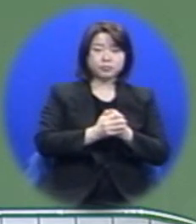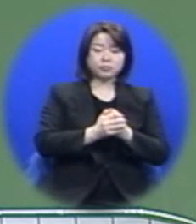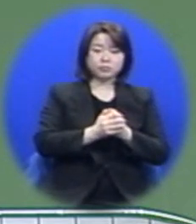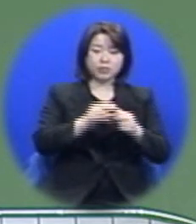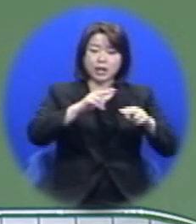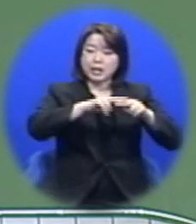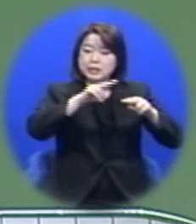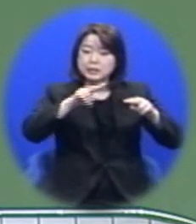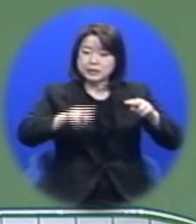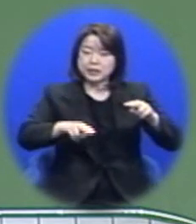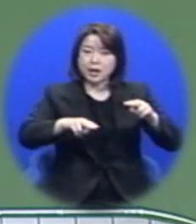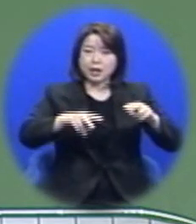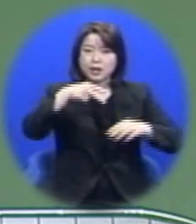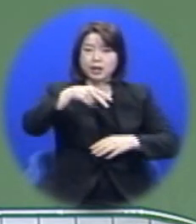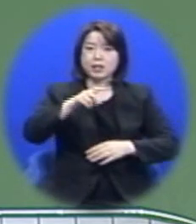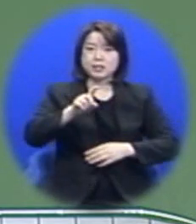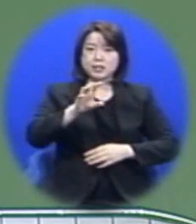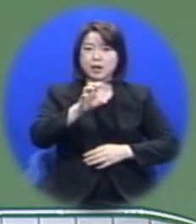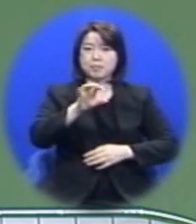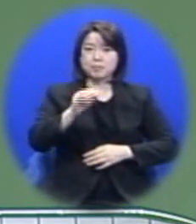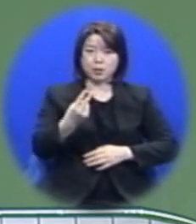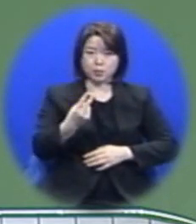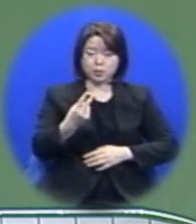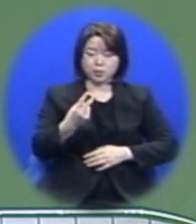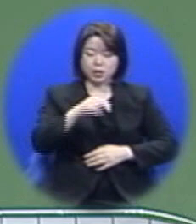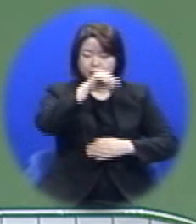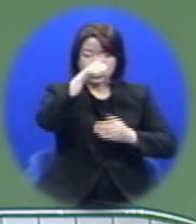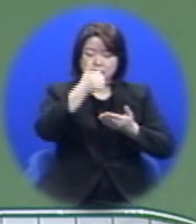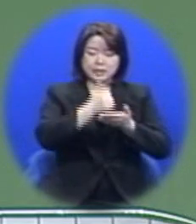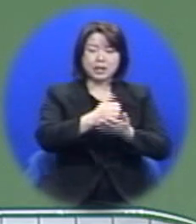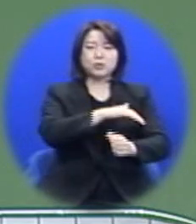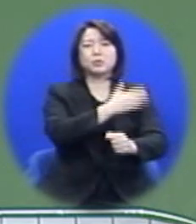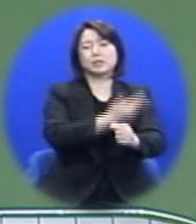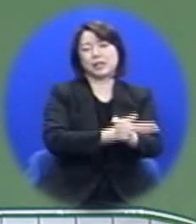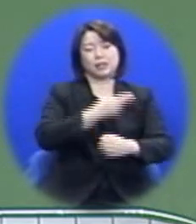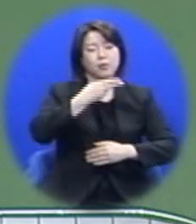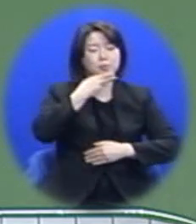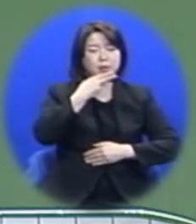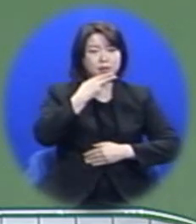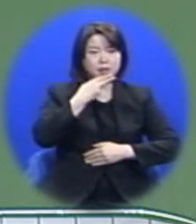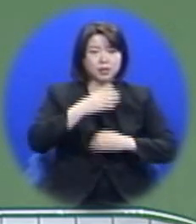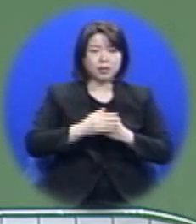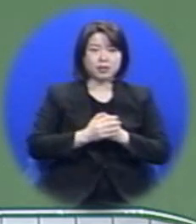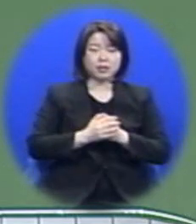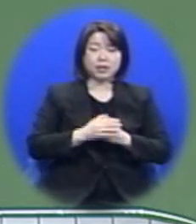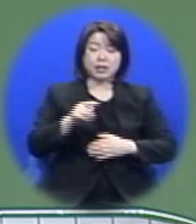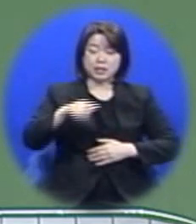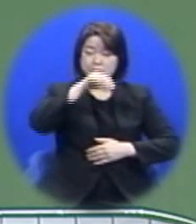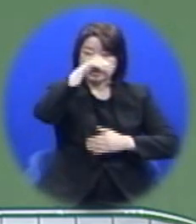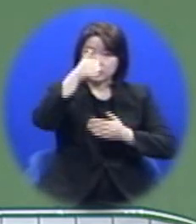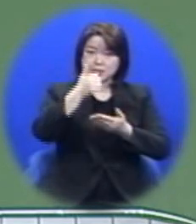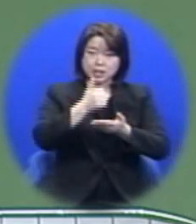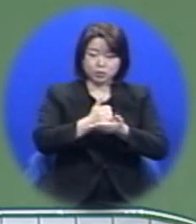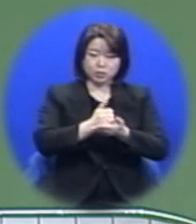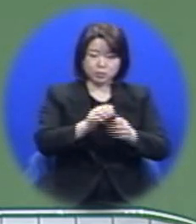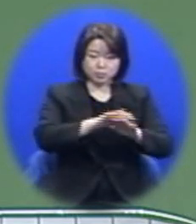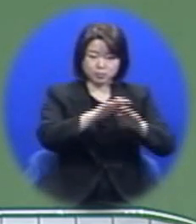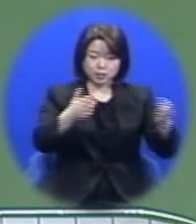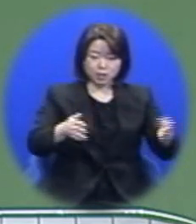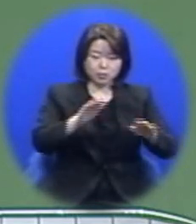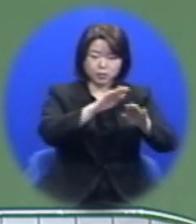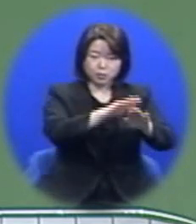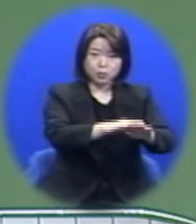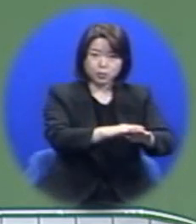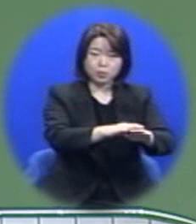사표입니다. 저는 장로 자격이 없습니다. 그 장로님의 사표를 테이블 위에